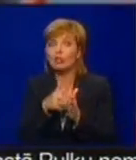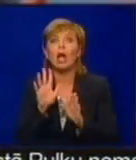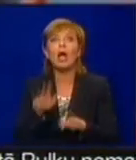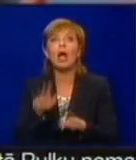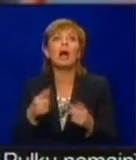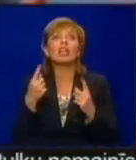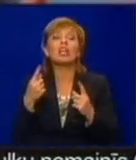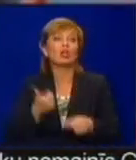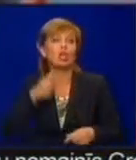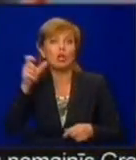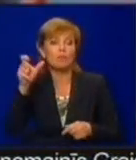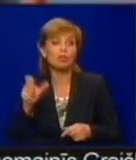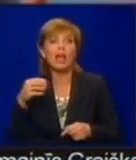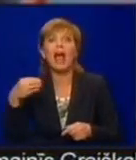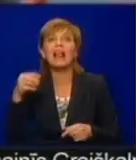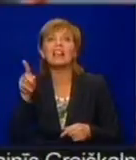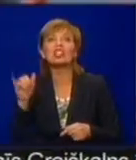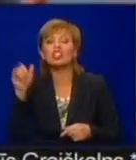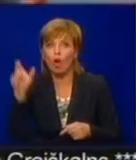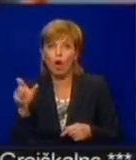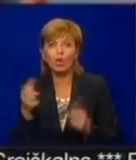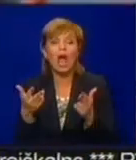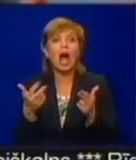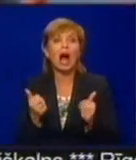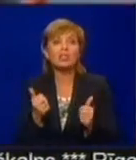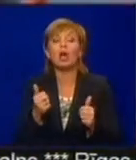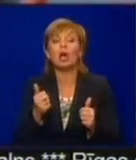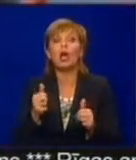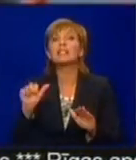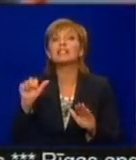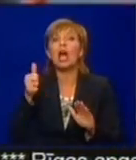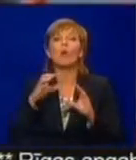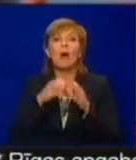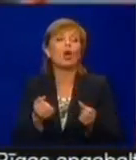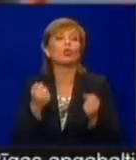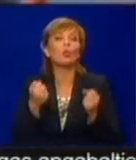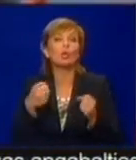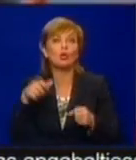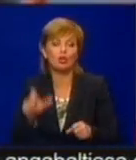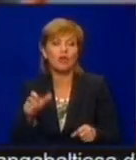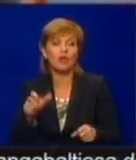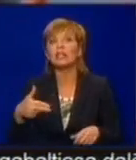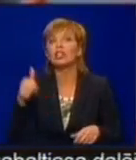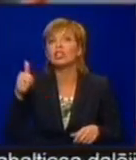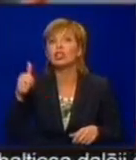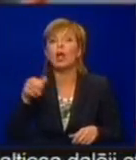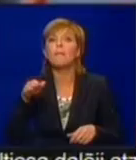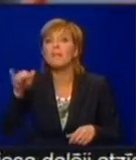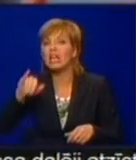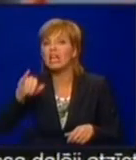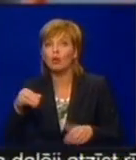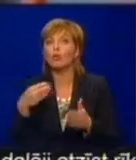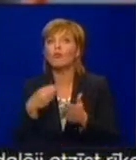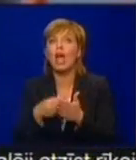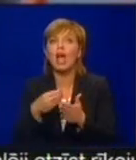gigantu Oracle īpašnieku Ellisonu atzinis par pasaulē 6. Turīgāko cilvēku ar 36 miljārdus dolāru